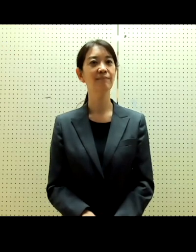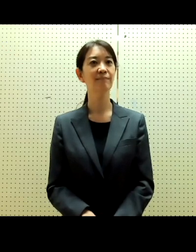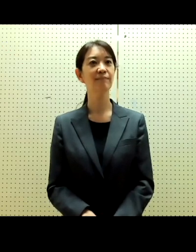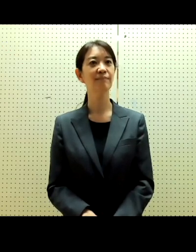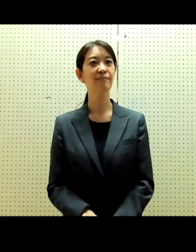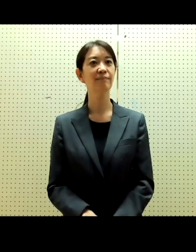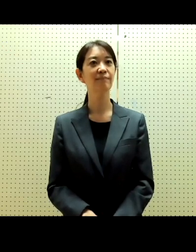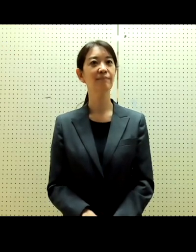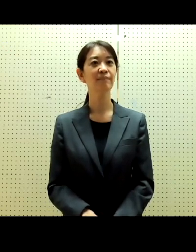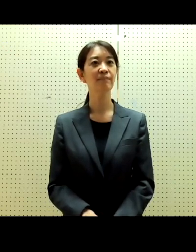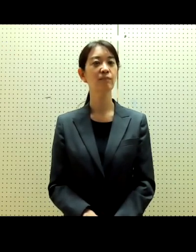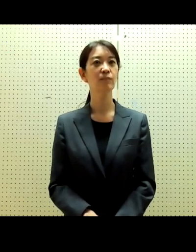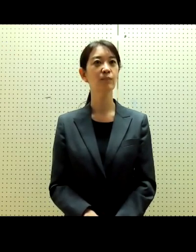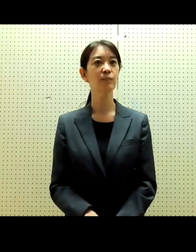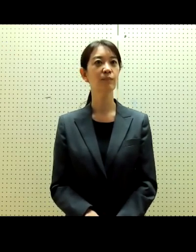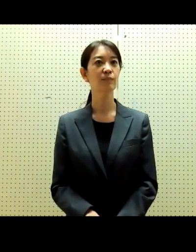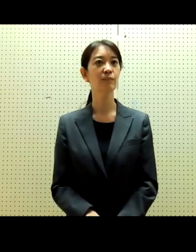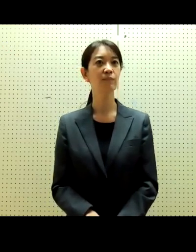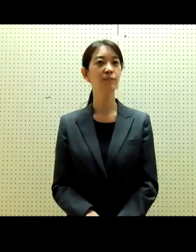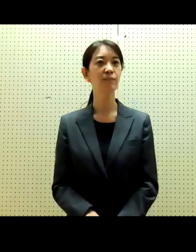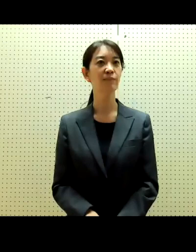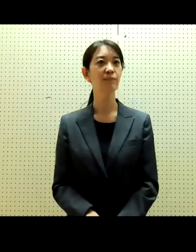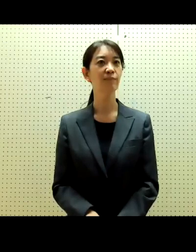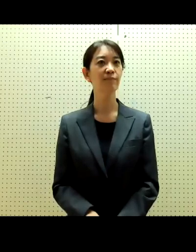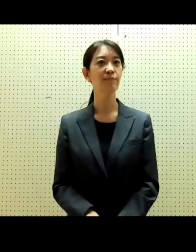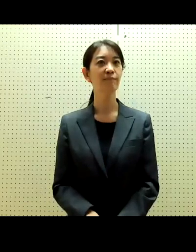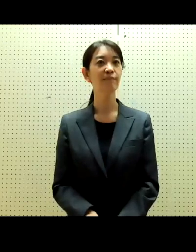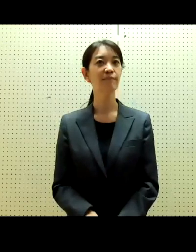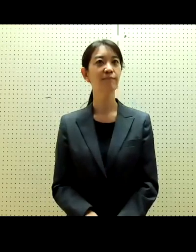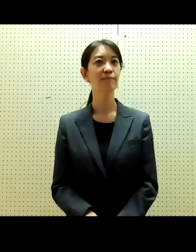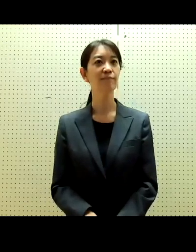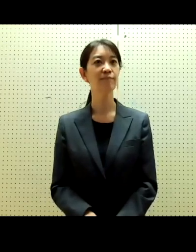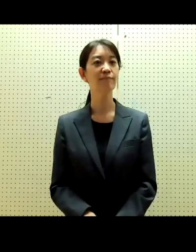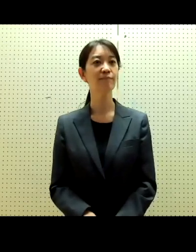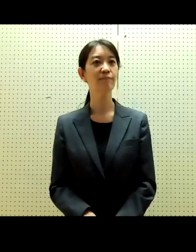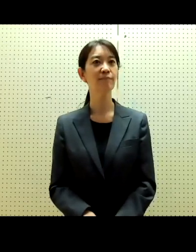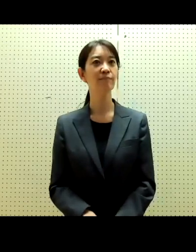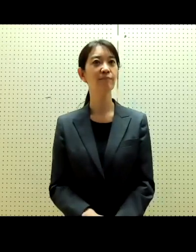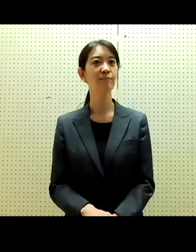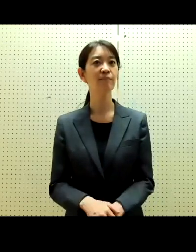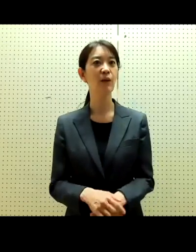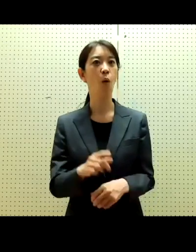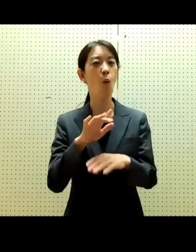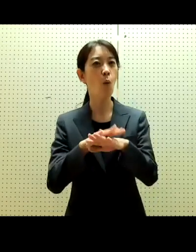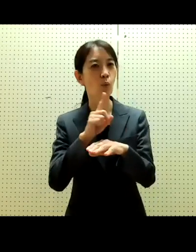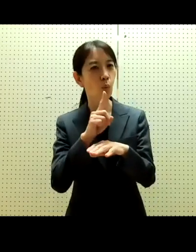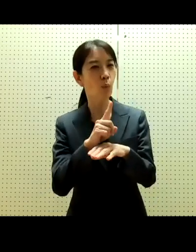何書いたの？ 私が作る文字の選手ではありました。あとこれ。 いいんじゃない？そう